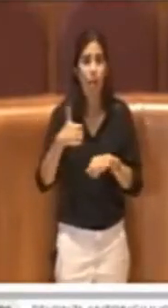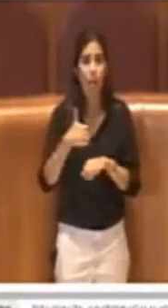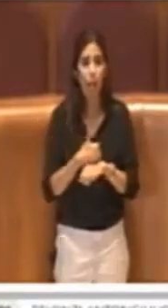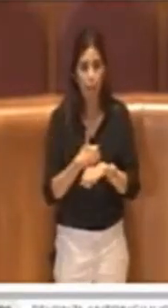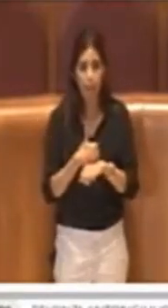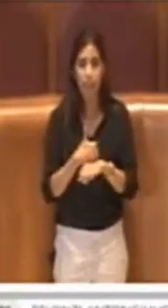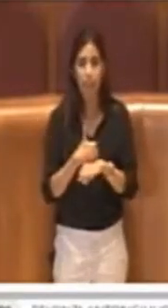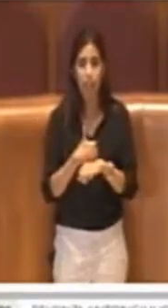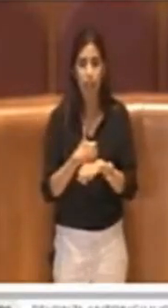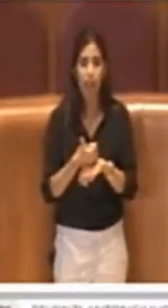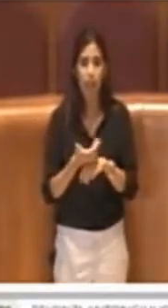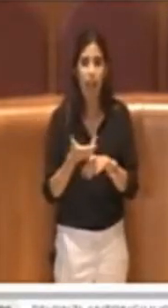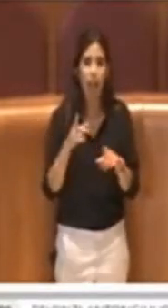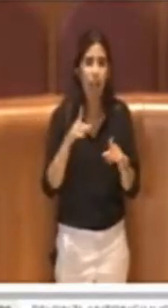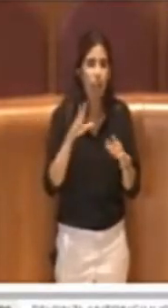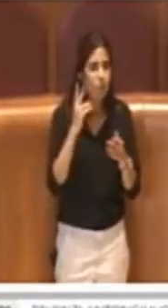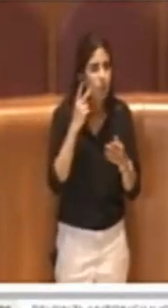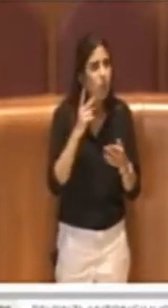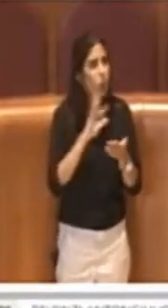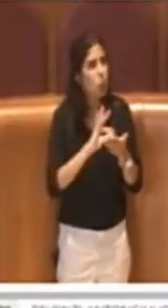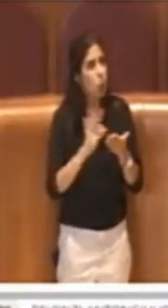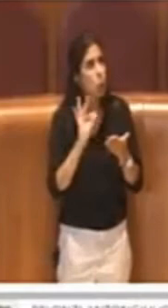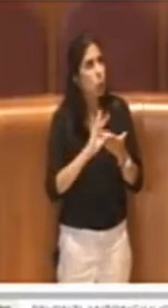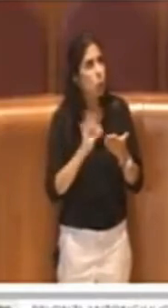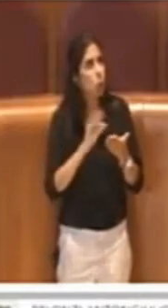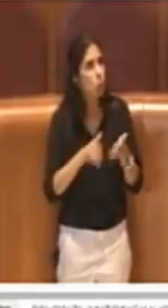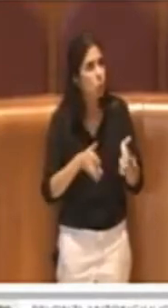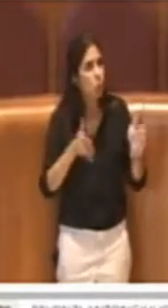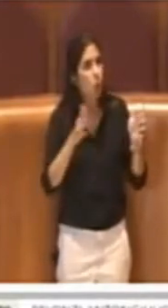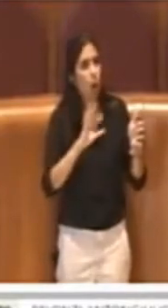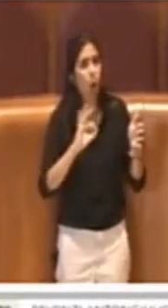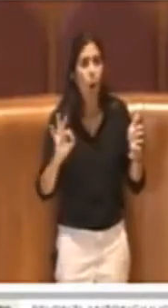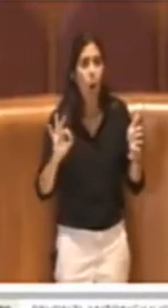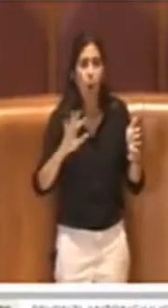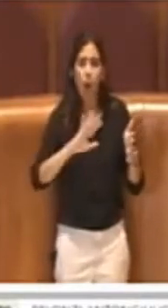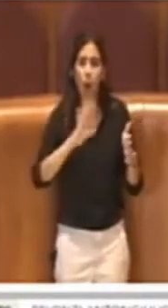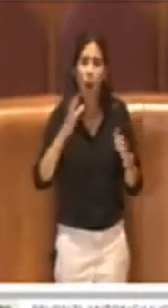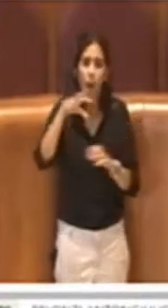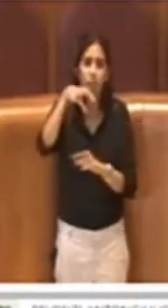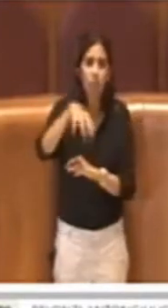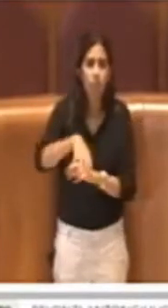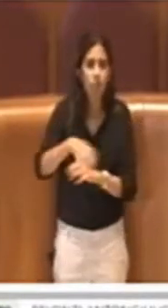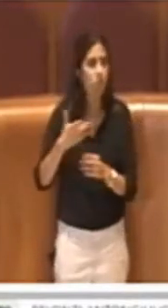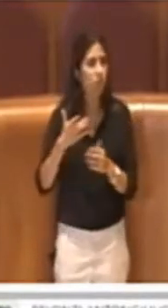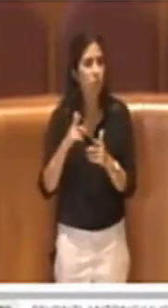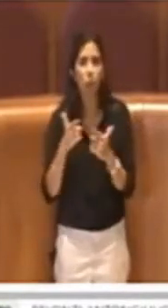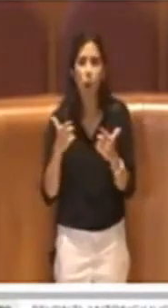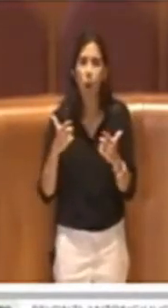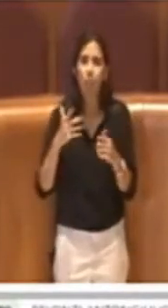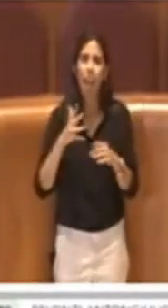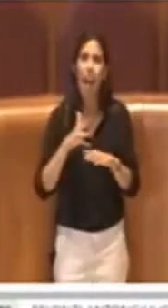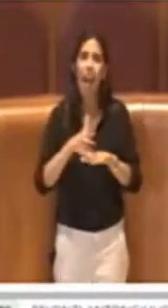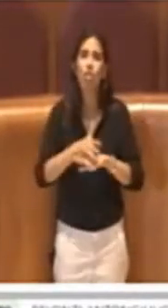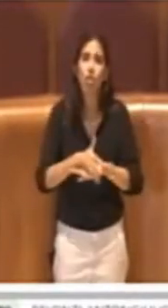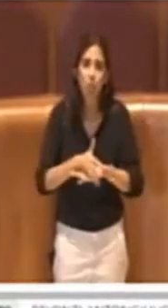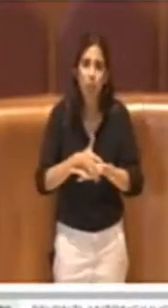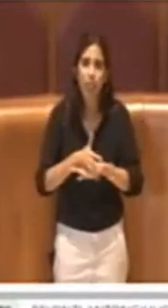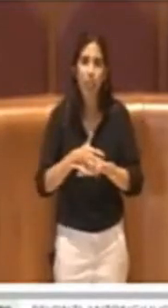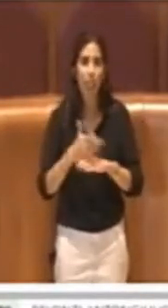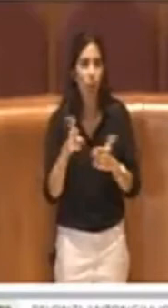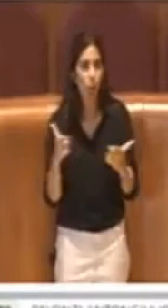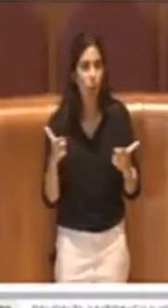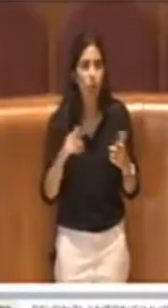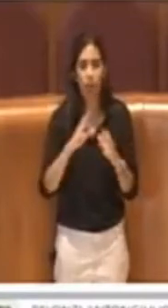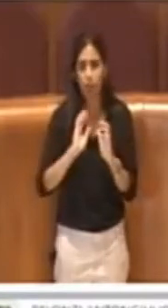scuole o immobili addirittura nemmeno collaudati, senza agibilità, eccetera, eccetera, è chiaro che